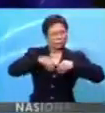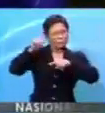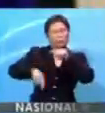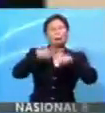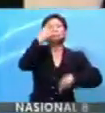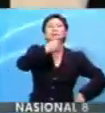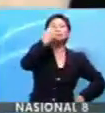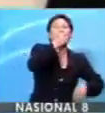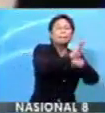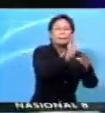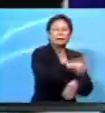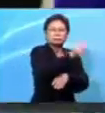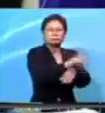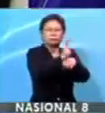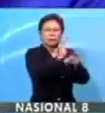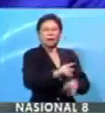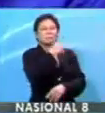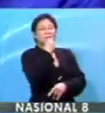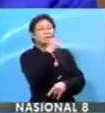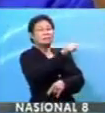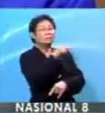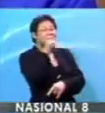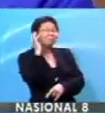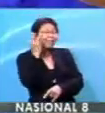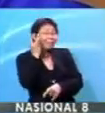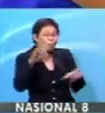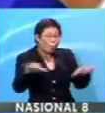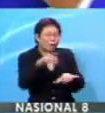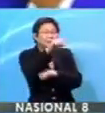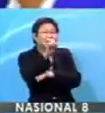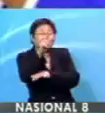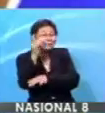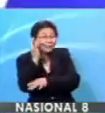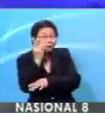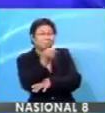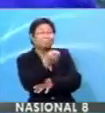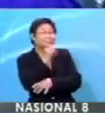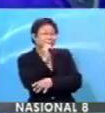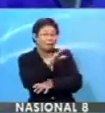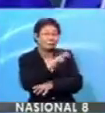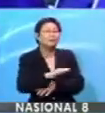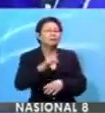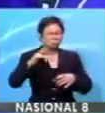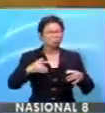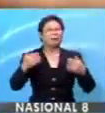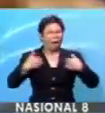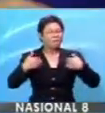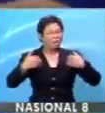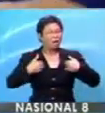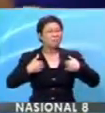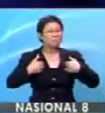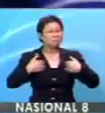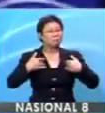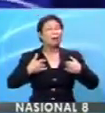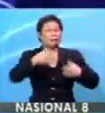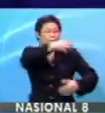mana-mana peniaga yang mengatakan mereka tidak mengetahui pelaksanaan GST beliau turut menafikan kononnya pegawai